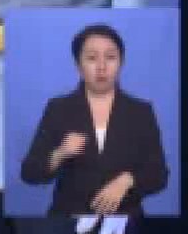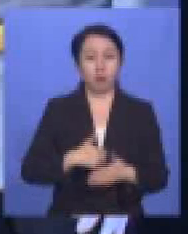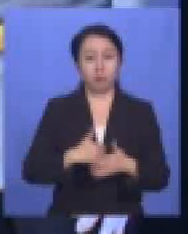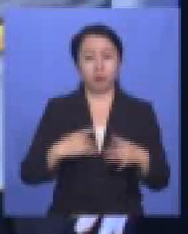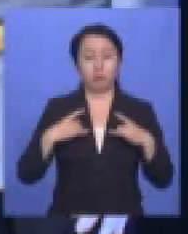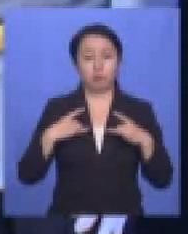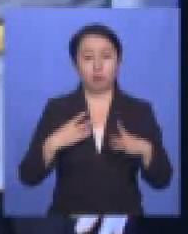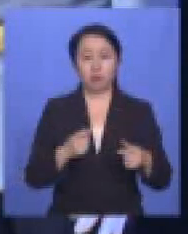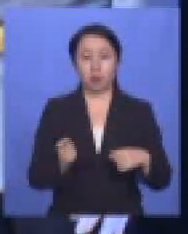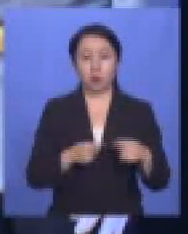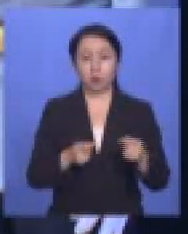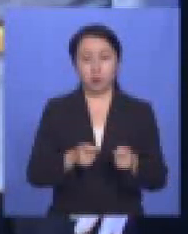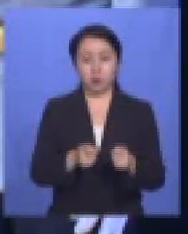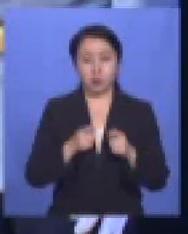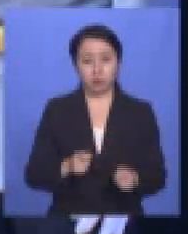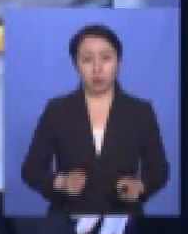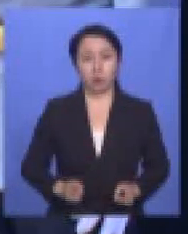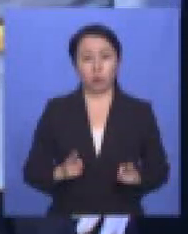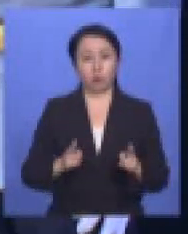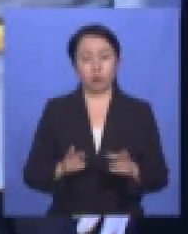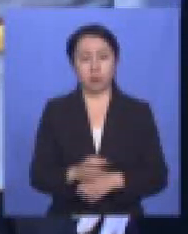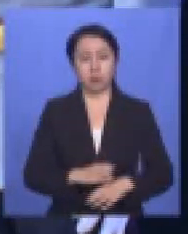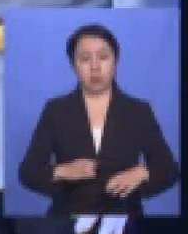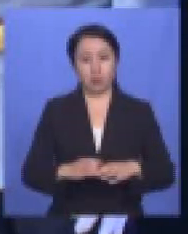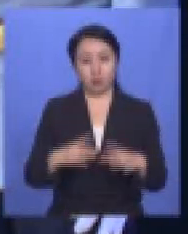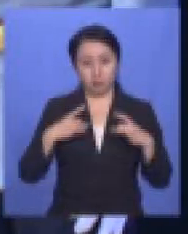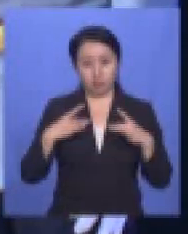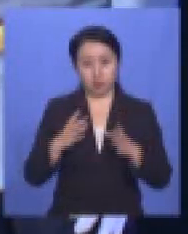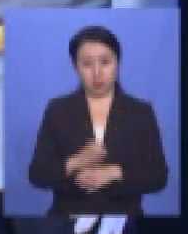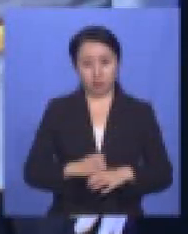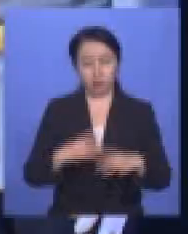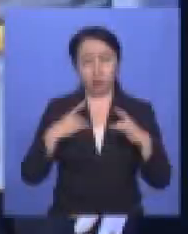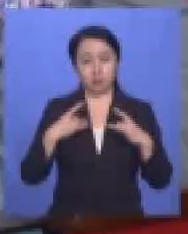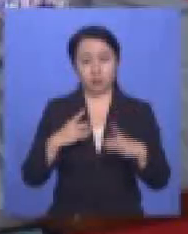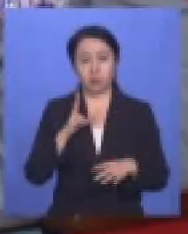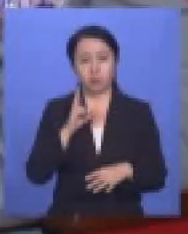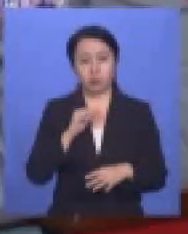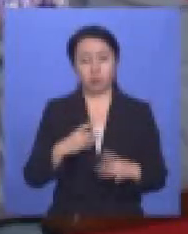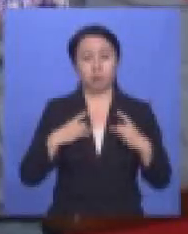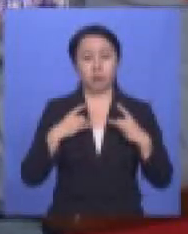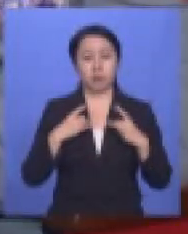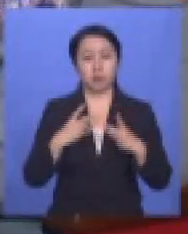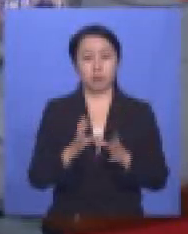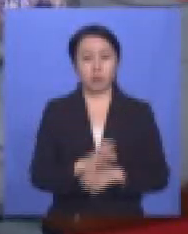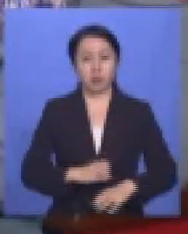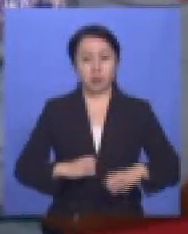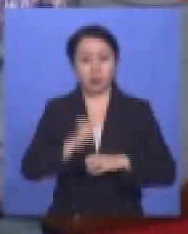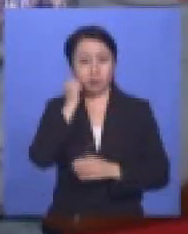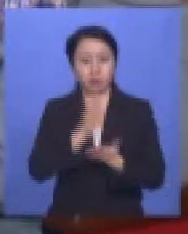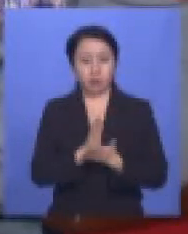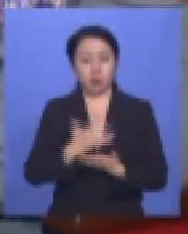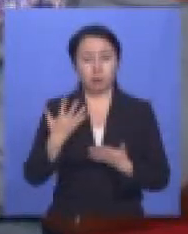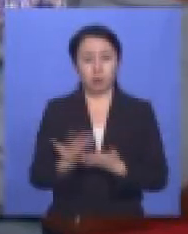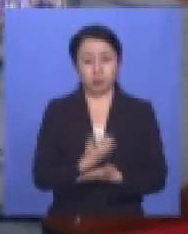Накануне праздника руководитель Департамента уголовно-исполнительной системы поздравил коллектив с праздничной датой. Поздравляя личный состав и ветеранов, он